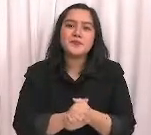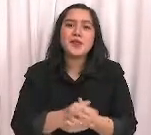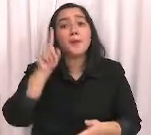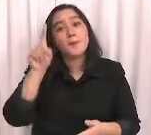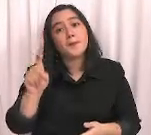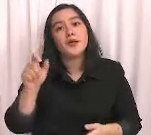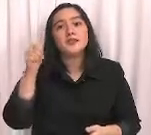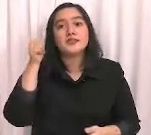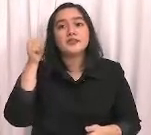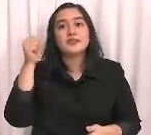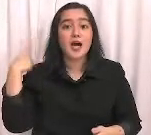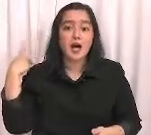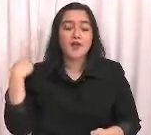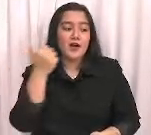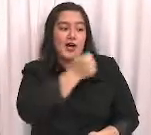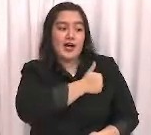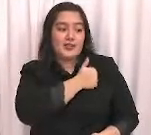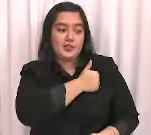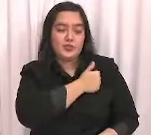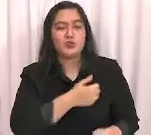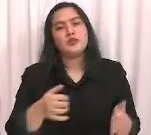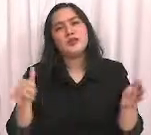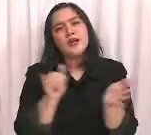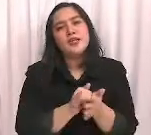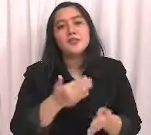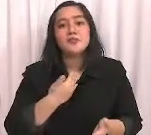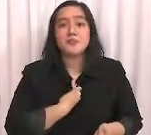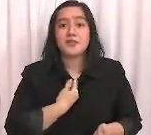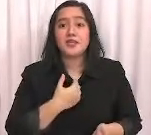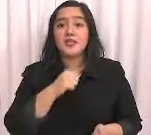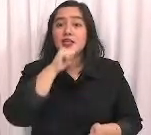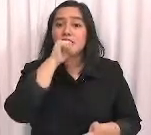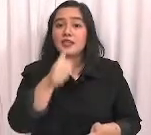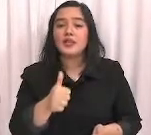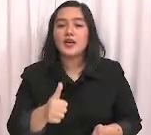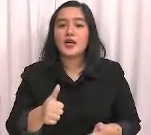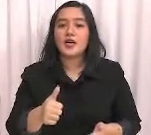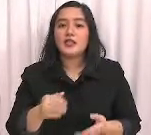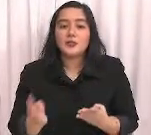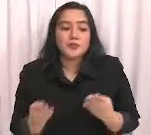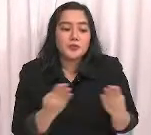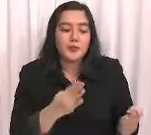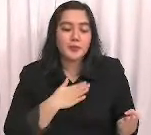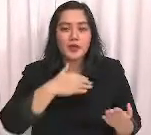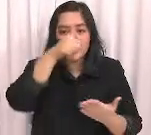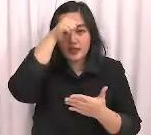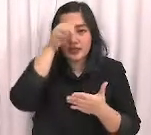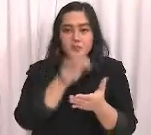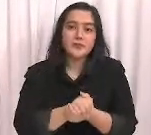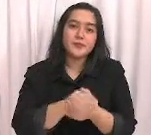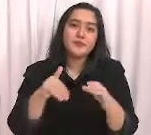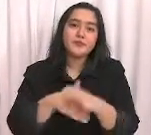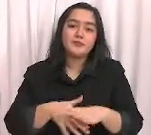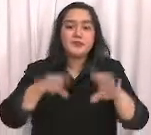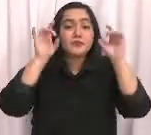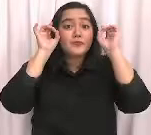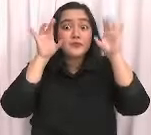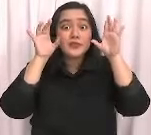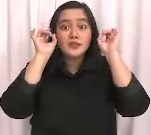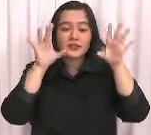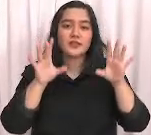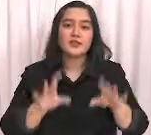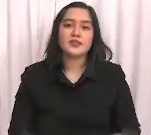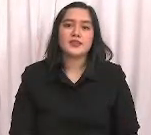be this issue na dito sa Bible na siya yung naghahanap para hindi na